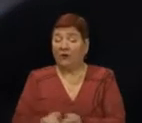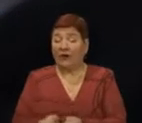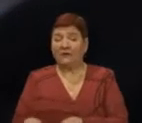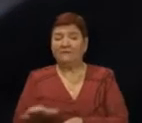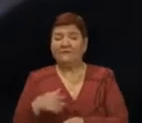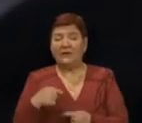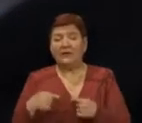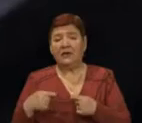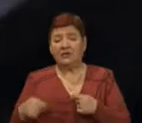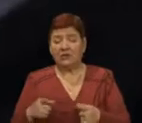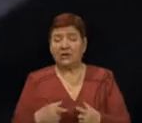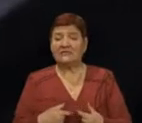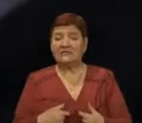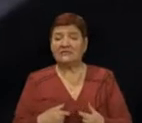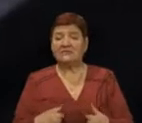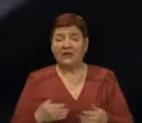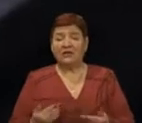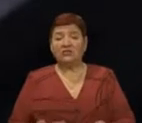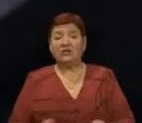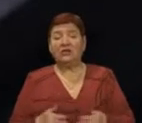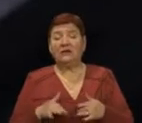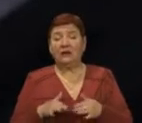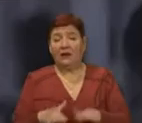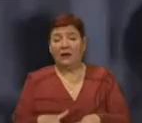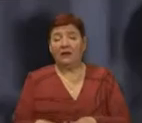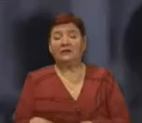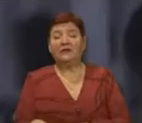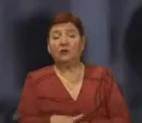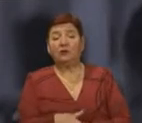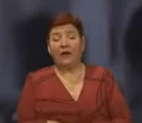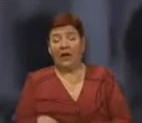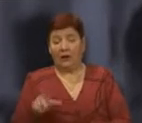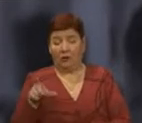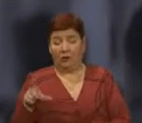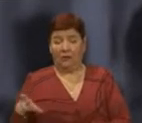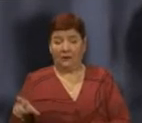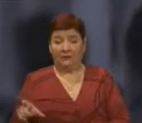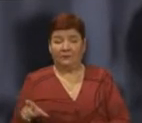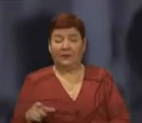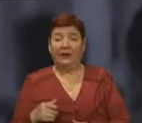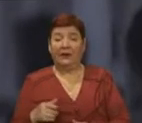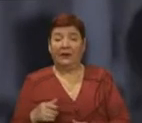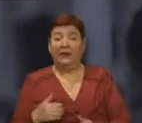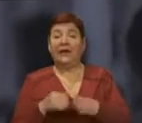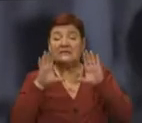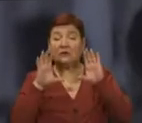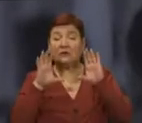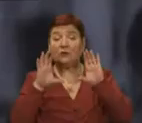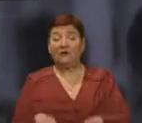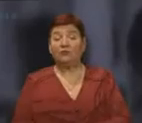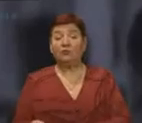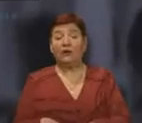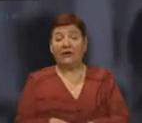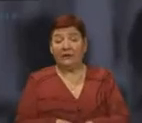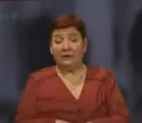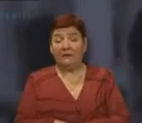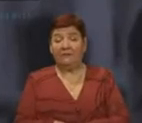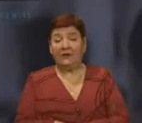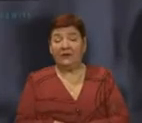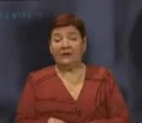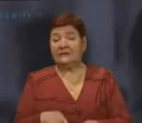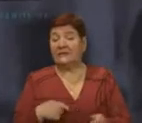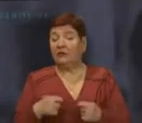й всіх-всіх інших сфер життєдіяльності територіальних громад. Тобто на законодавчому рівні це наразі